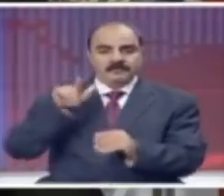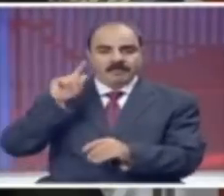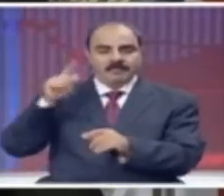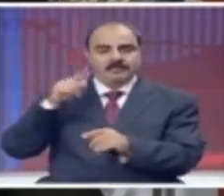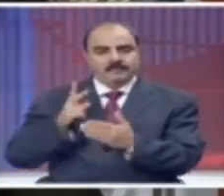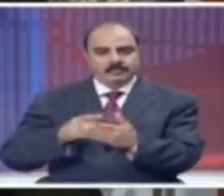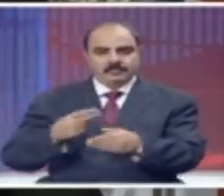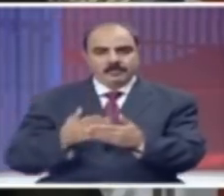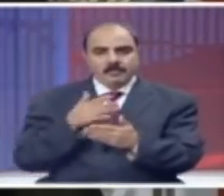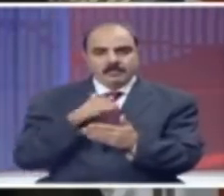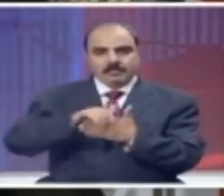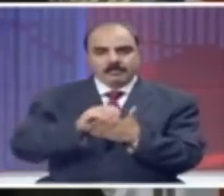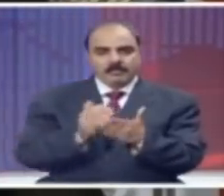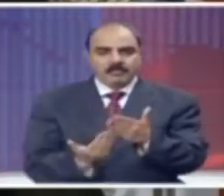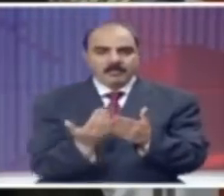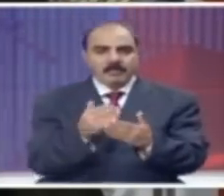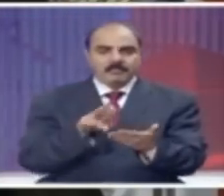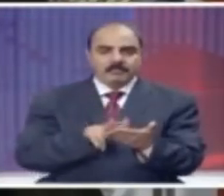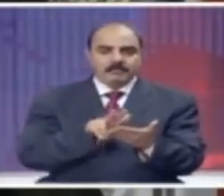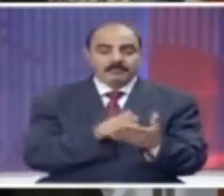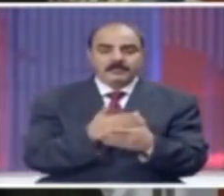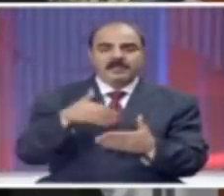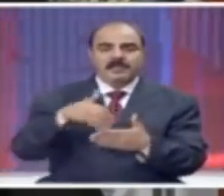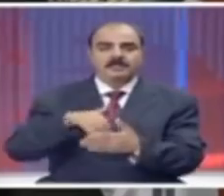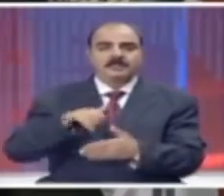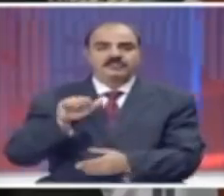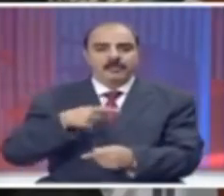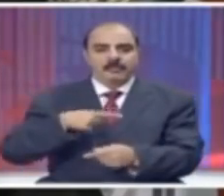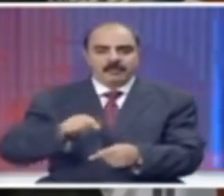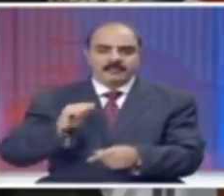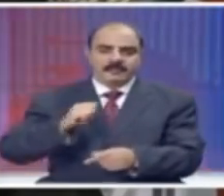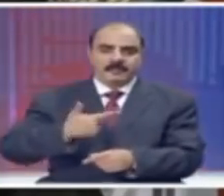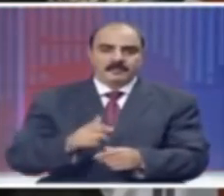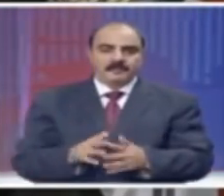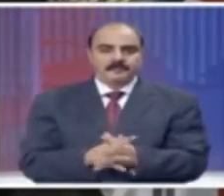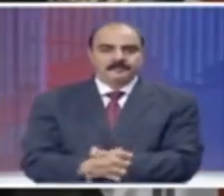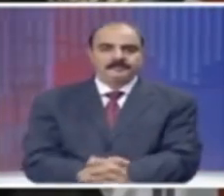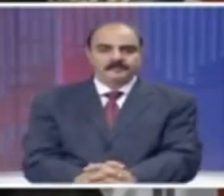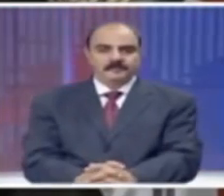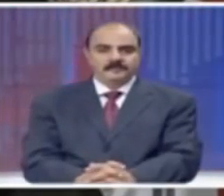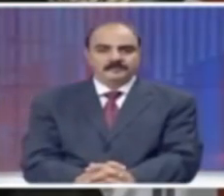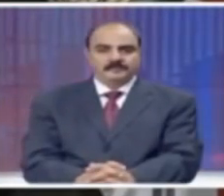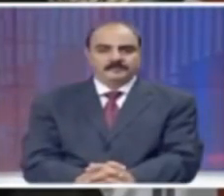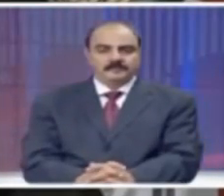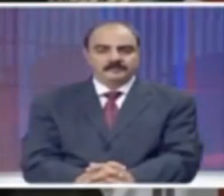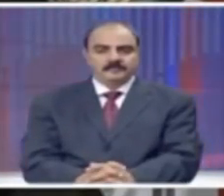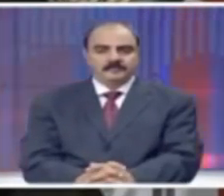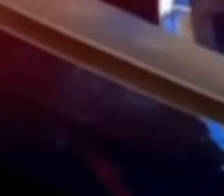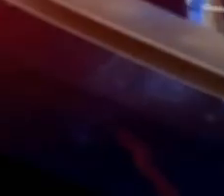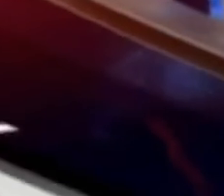والمصريون بالخارج يواصلون طبع وملء بطاقات الاقتراع في المرحلة الثانية لانتخابات مجلس